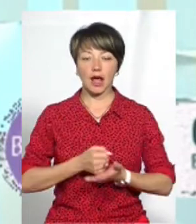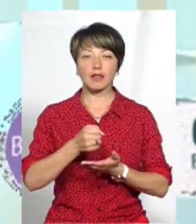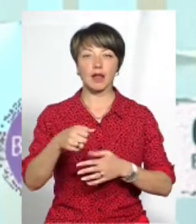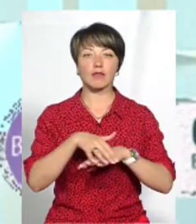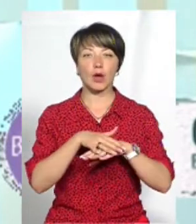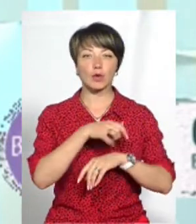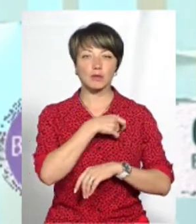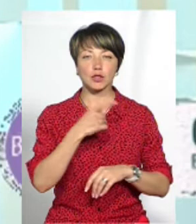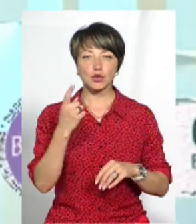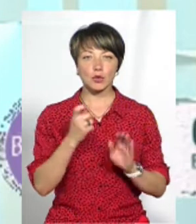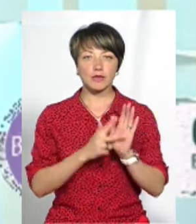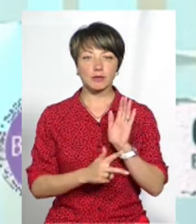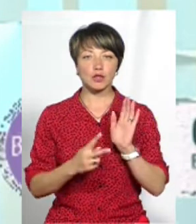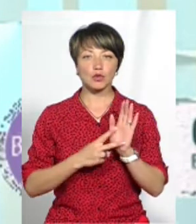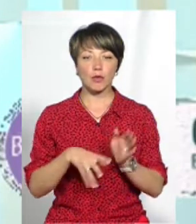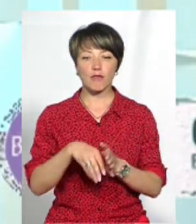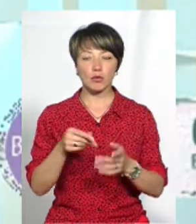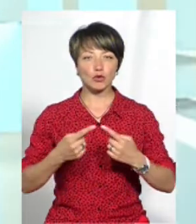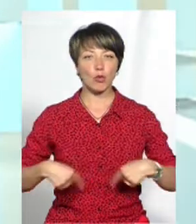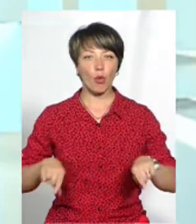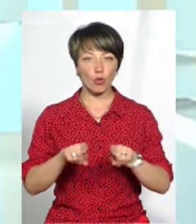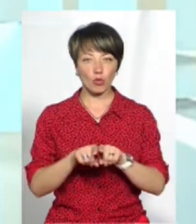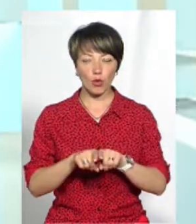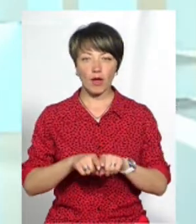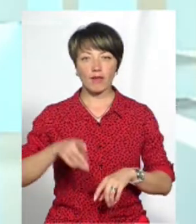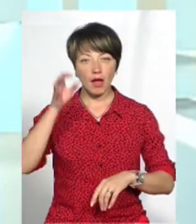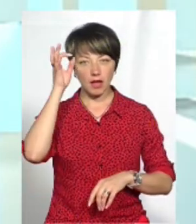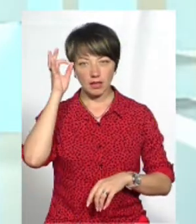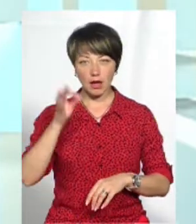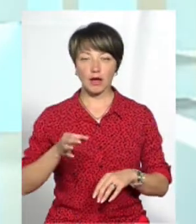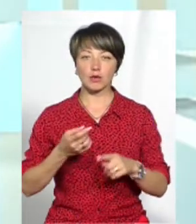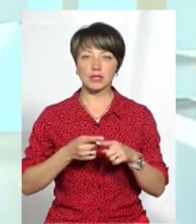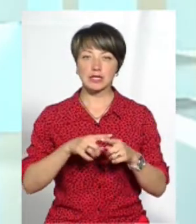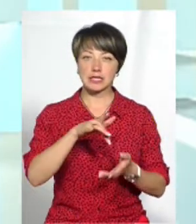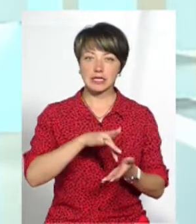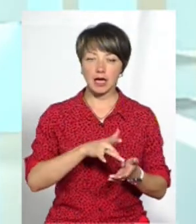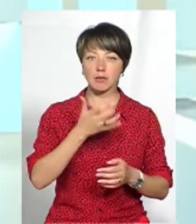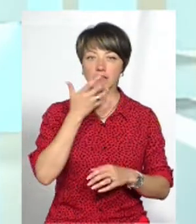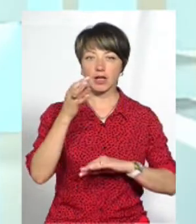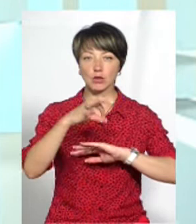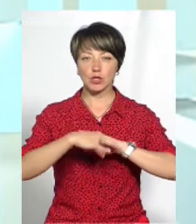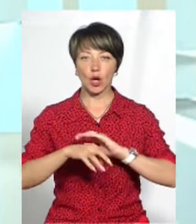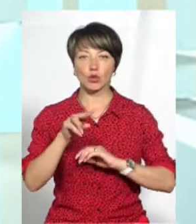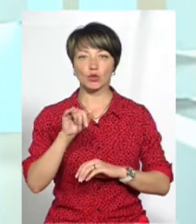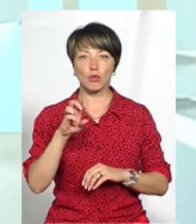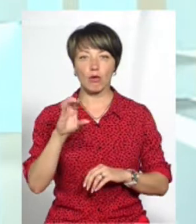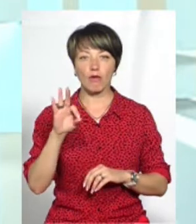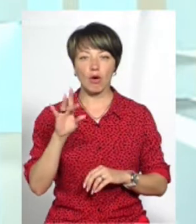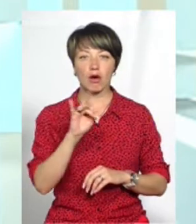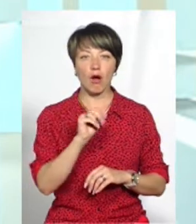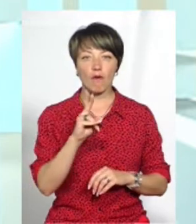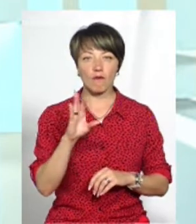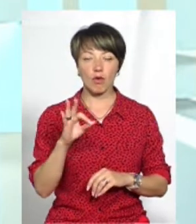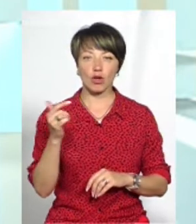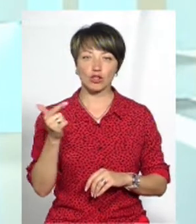народні депутати по 187-му виборчому округу. Нагадаю, його межі – центр, південно-захід, Дубове, Ракове,